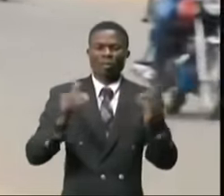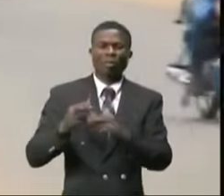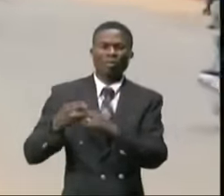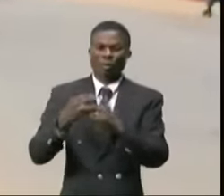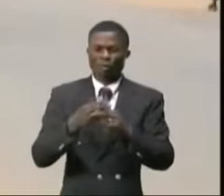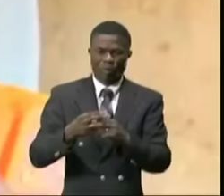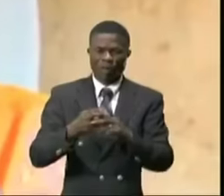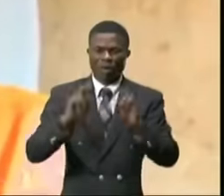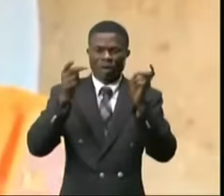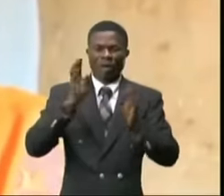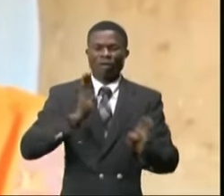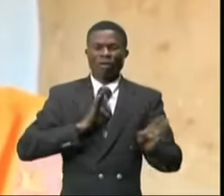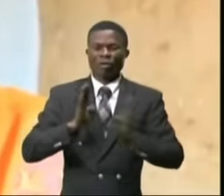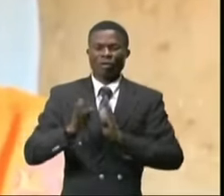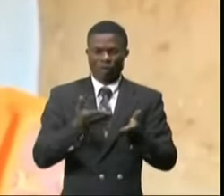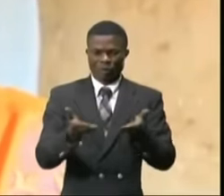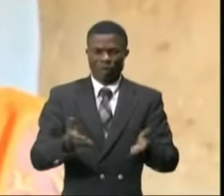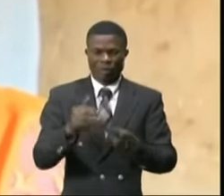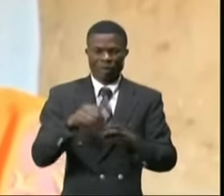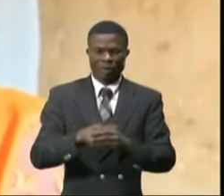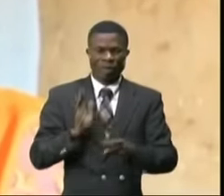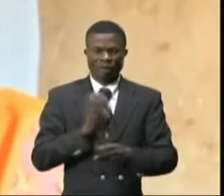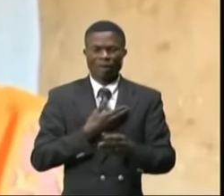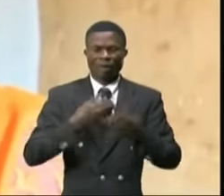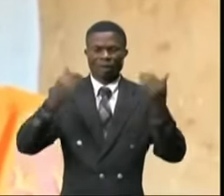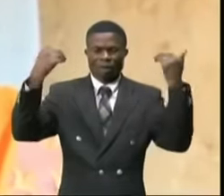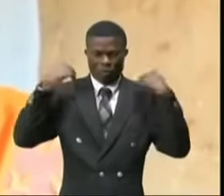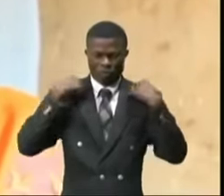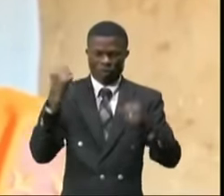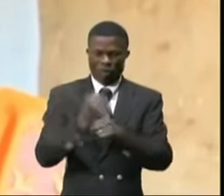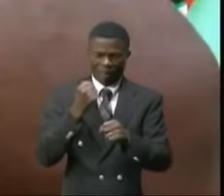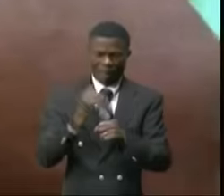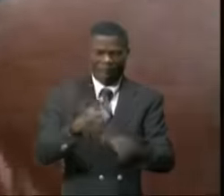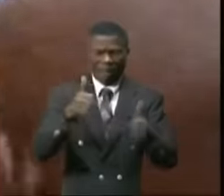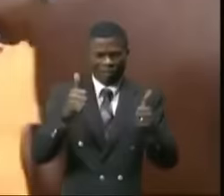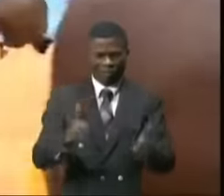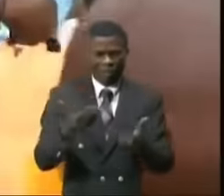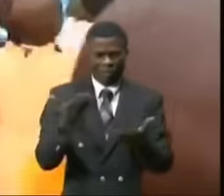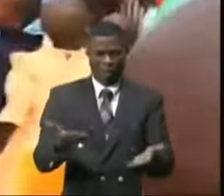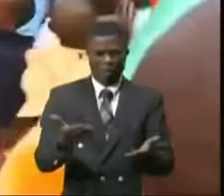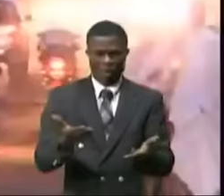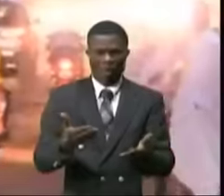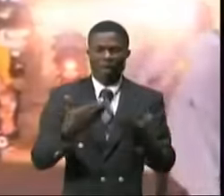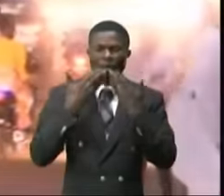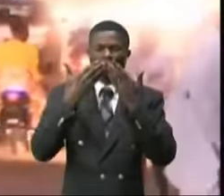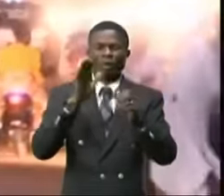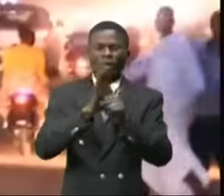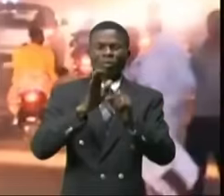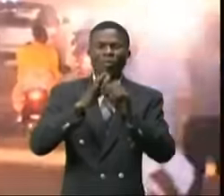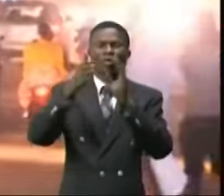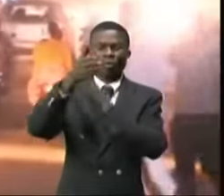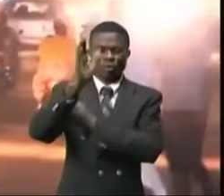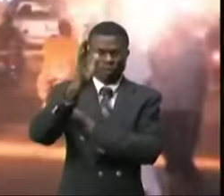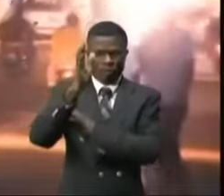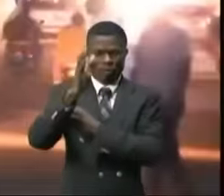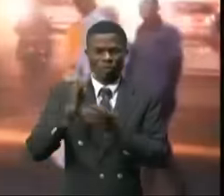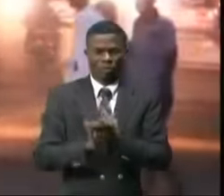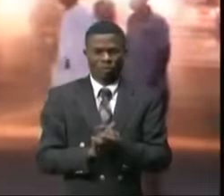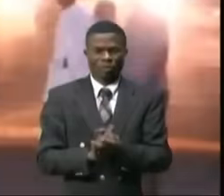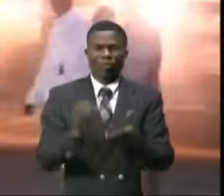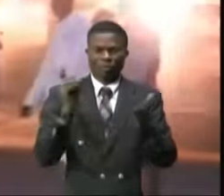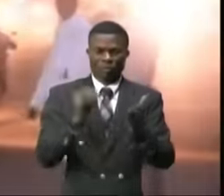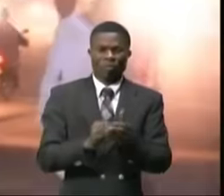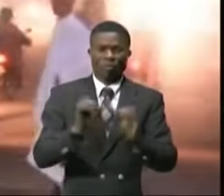dans la ville de Bougna, à travers nos autorités qui font bien leur travail. Rappelons que ceci est